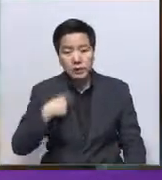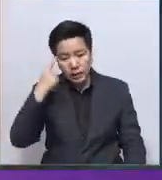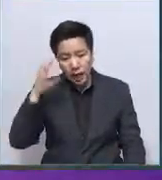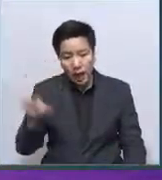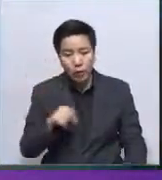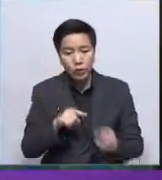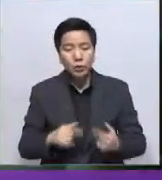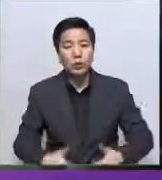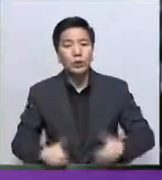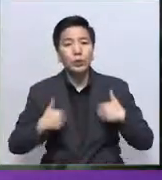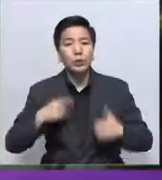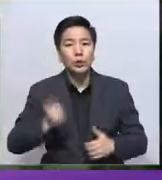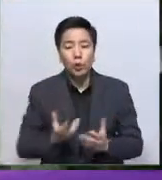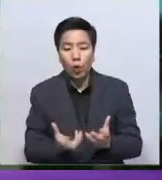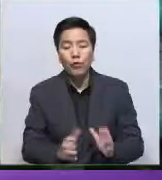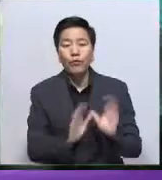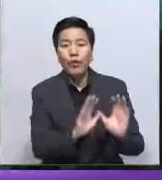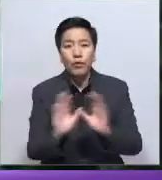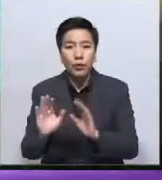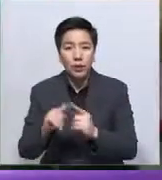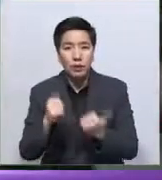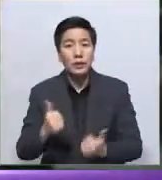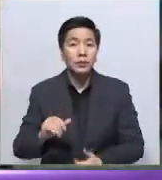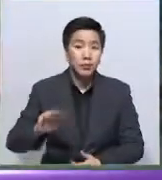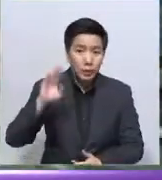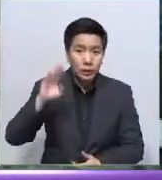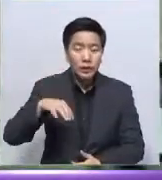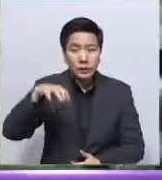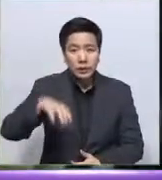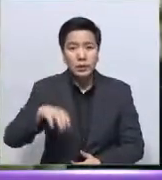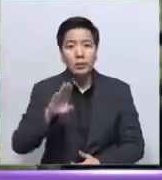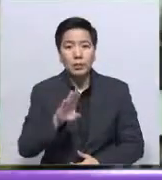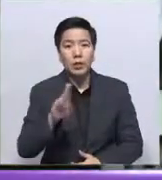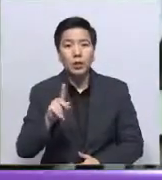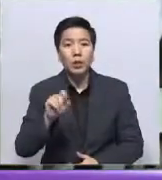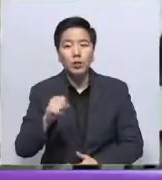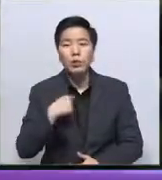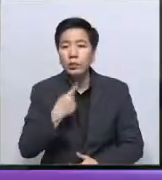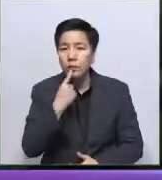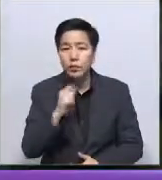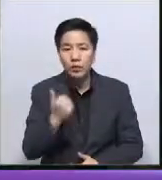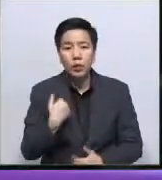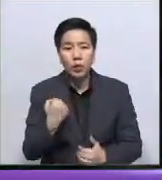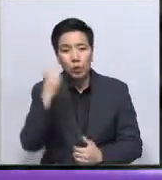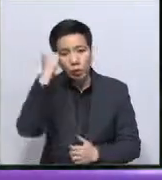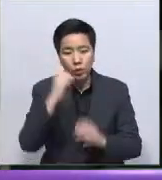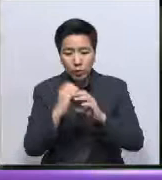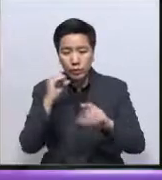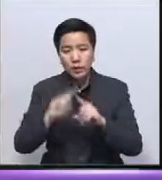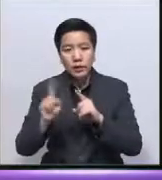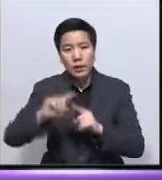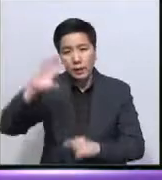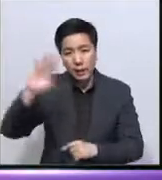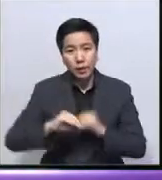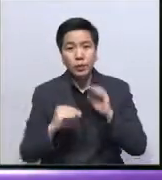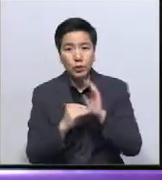มาใช้ในชีวิตประจำวันหรือว่าเป็นของฝากทางบริษัทขนส่งจำกัดหรือปคส.ก็เปิดเผยว่าจะมีรถโดยสารเที่ยวขากลับ